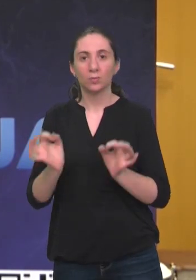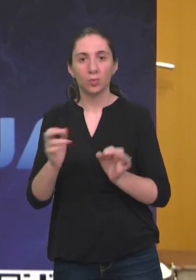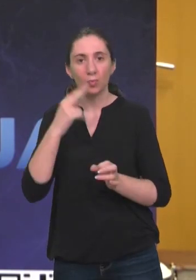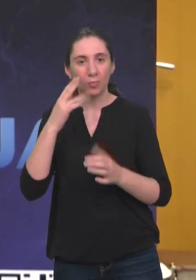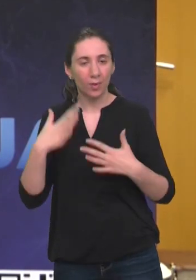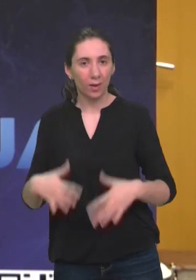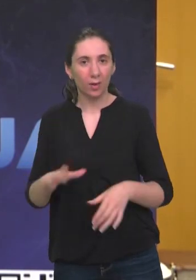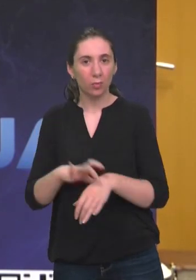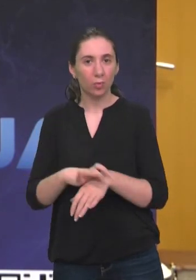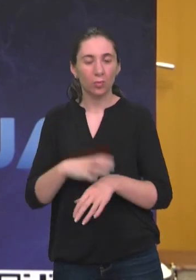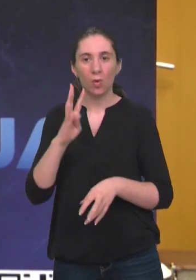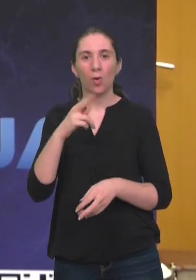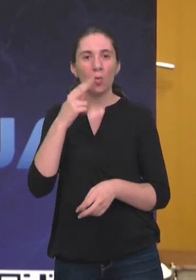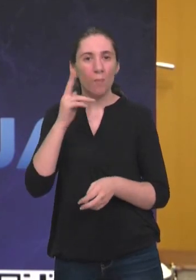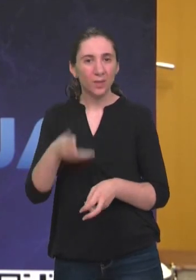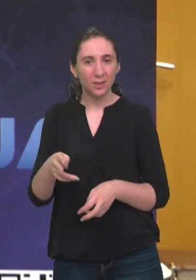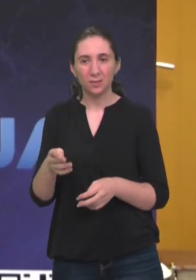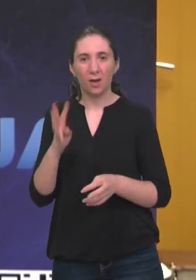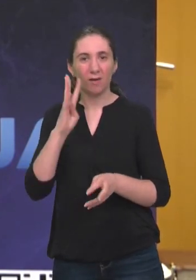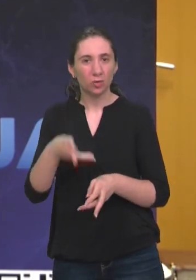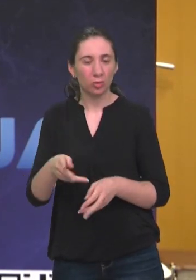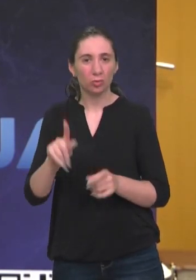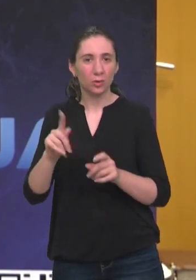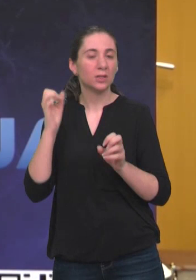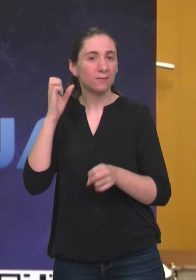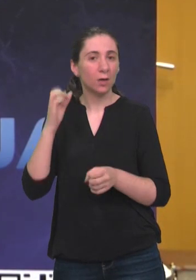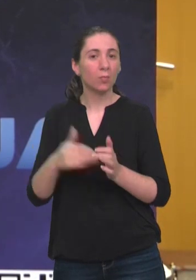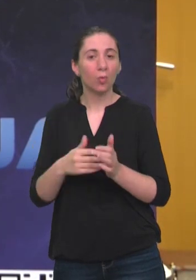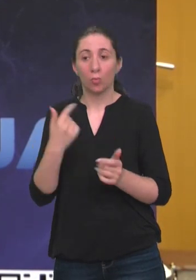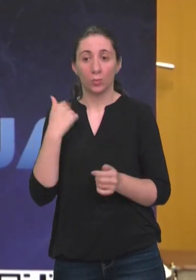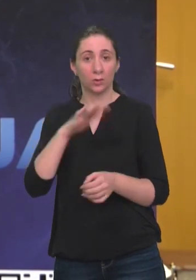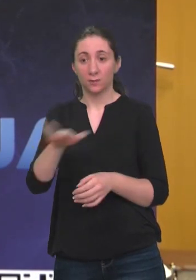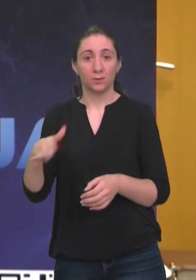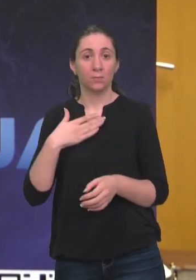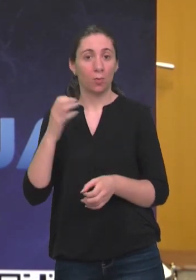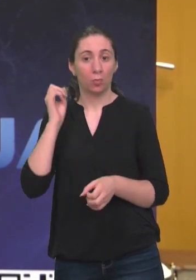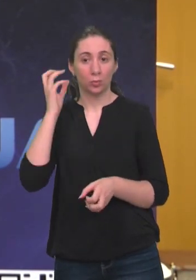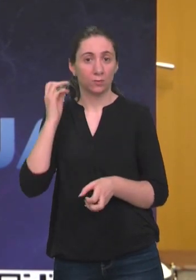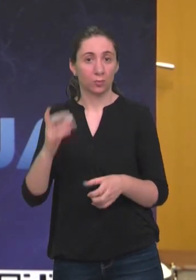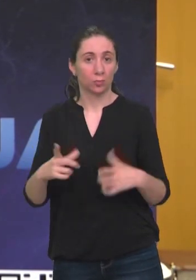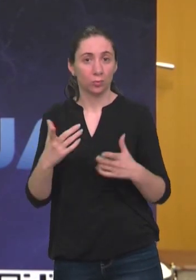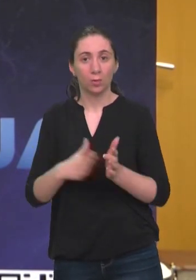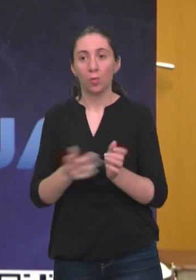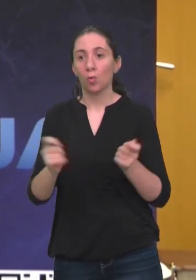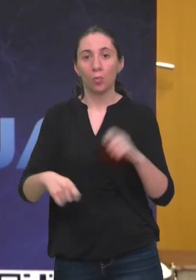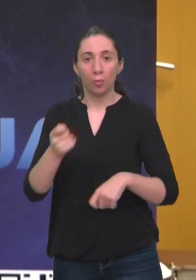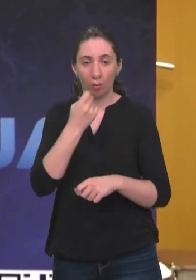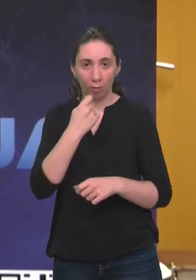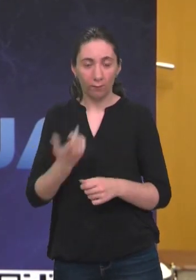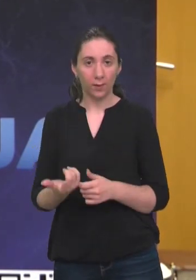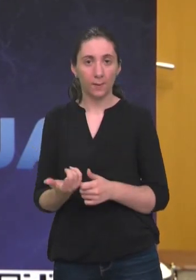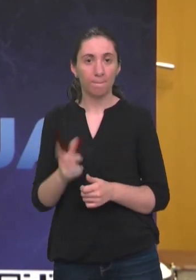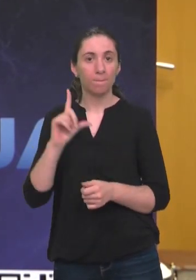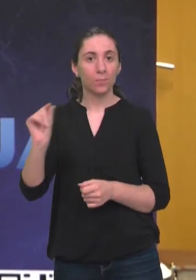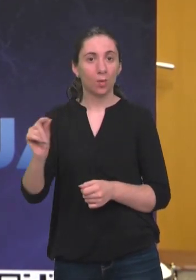liječničke preglede, komisije, ali i svakodnevne potrebe koje svi mi imamo u svakodnevnom življenju, poput nabavke namirnica,